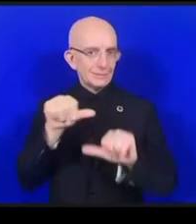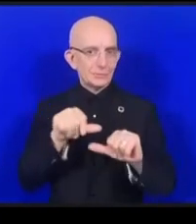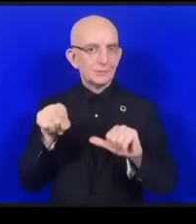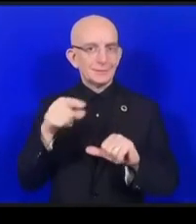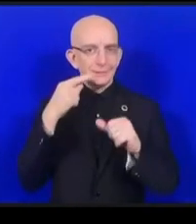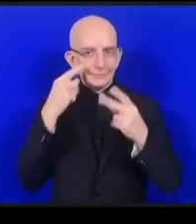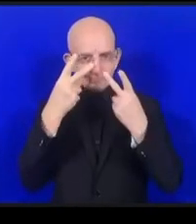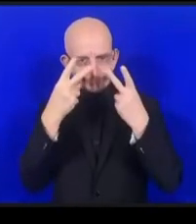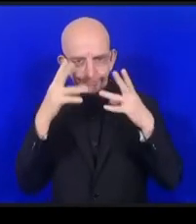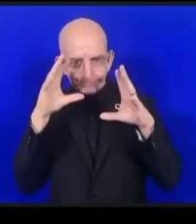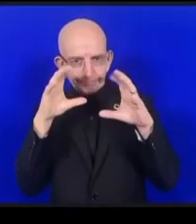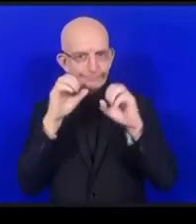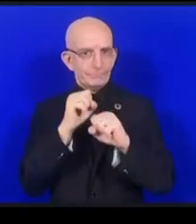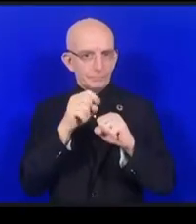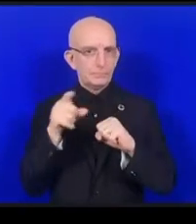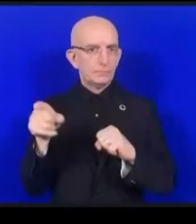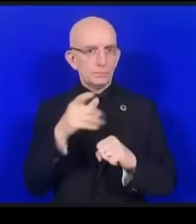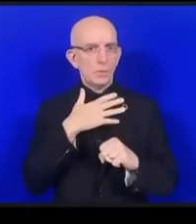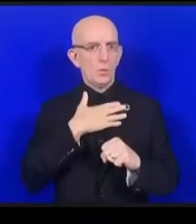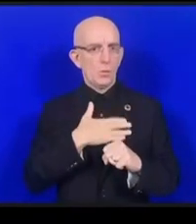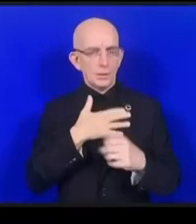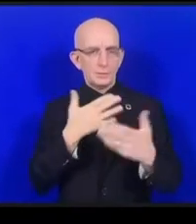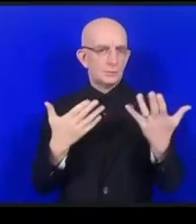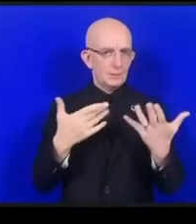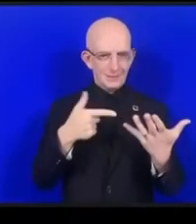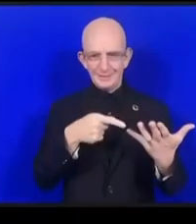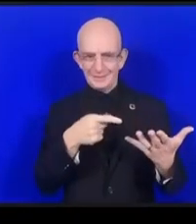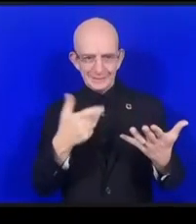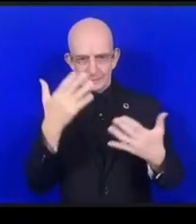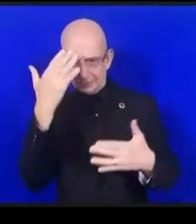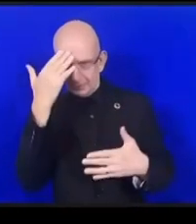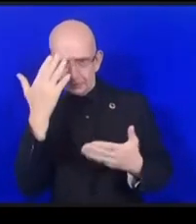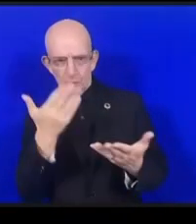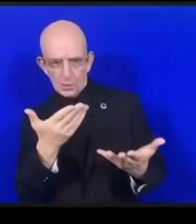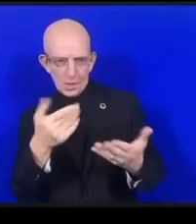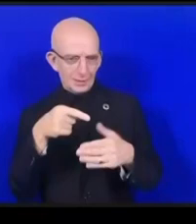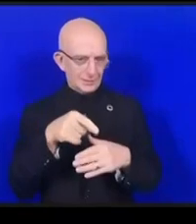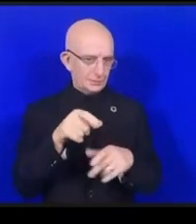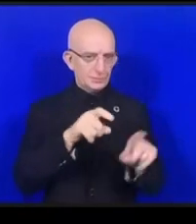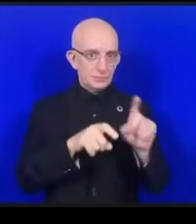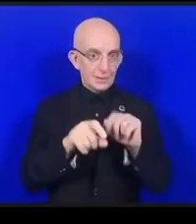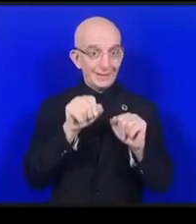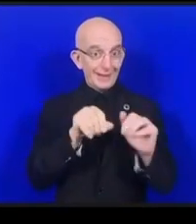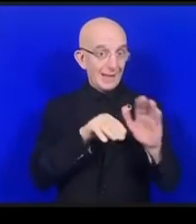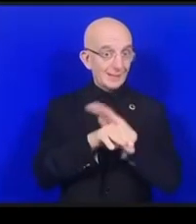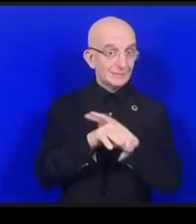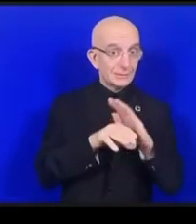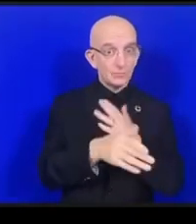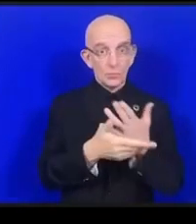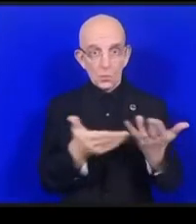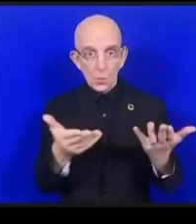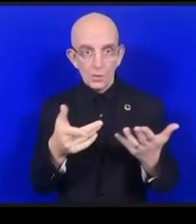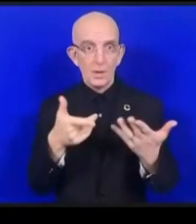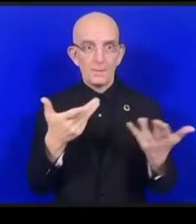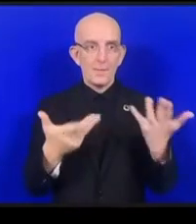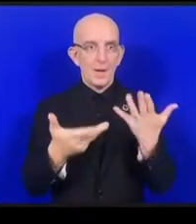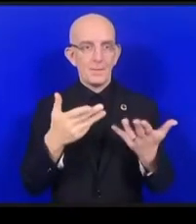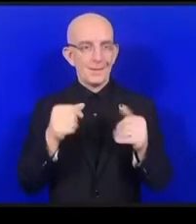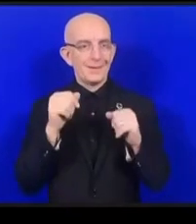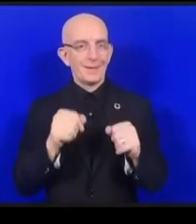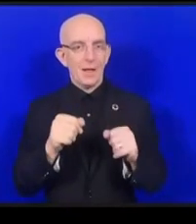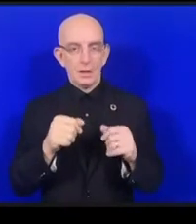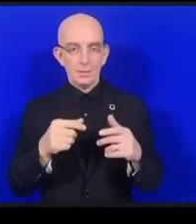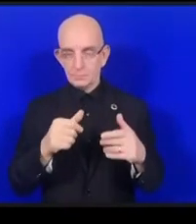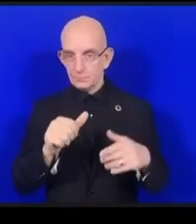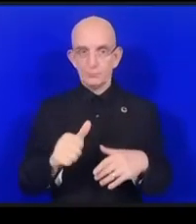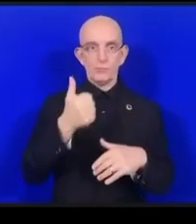образом сделать так чтобы изначально эти ресурсы создавались в доступном формате И что это будет означать с точки зрения